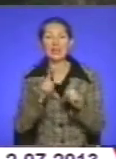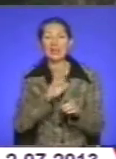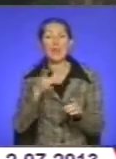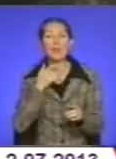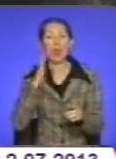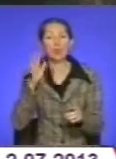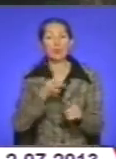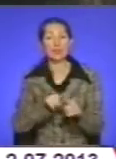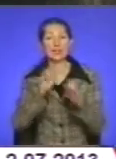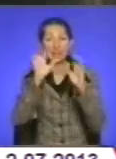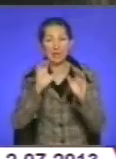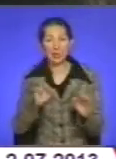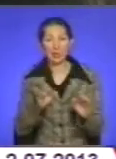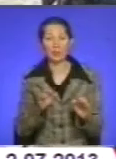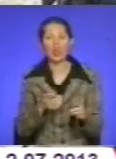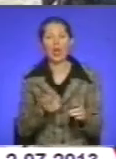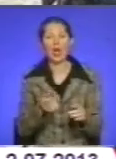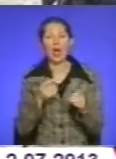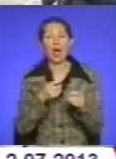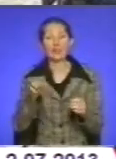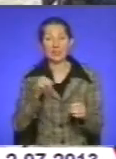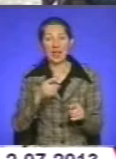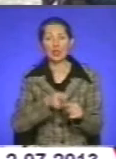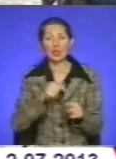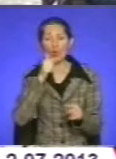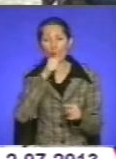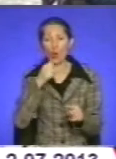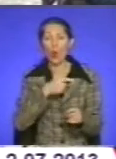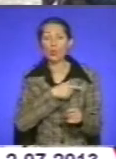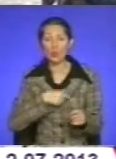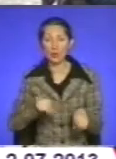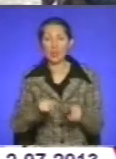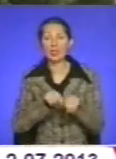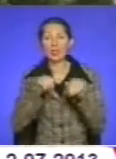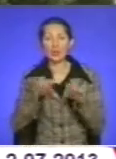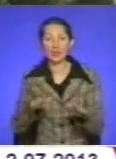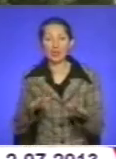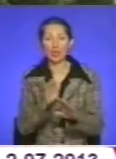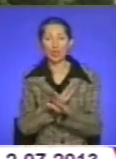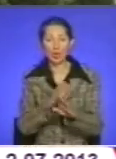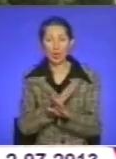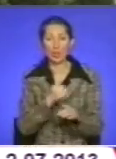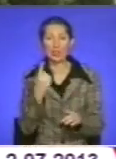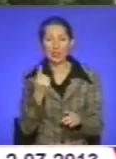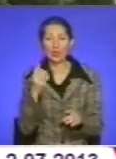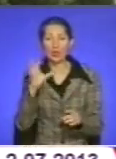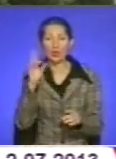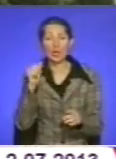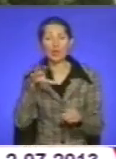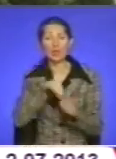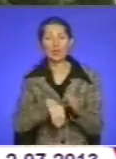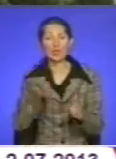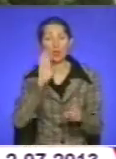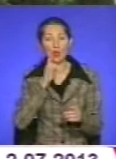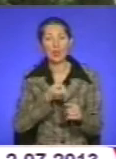закон. Натомість у травні цього року депутати таки вирішили долю єдиного соціального внеску жінок, що перебувають у відпустці у зв'язку